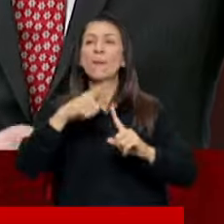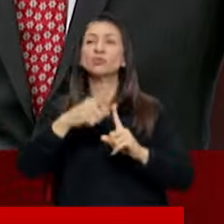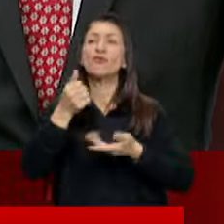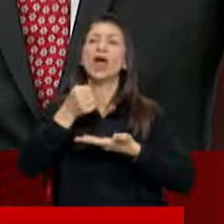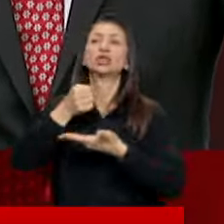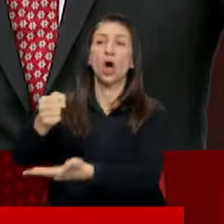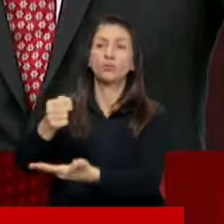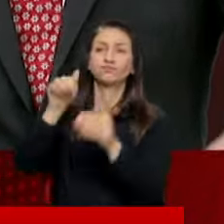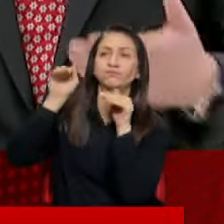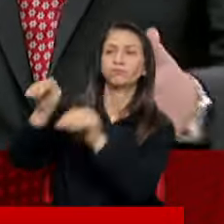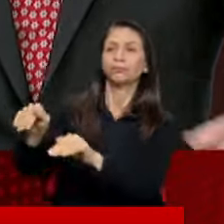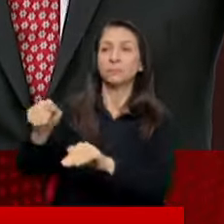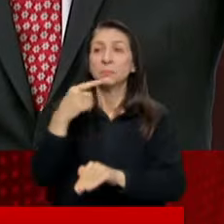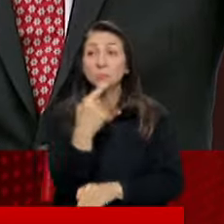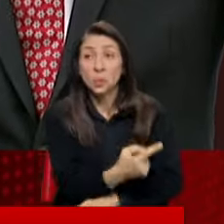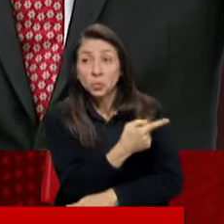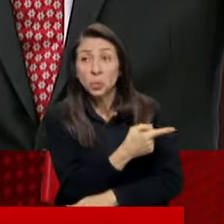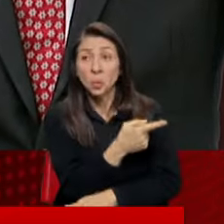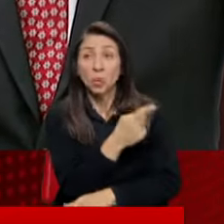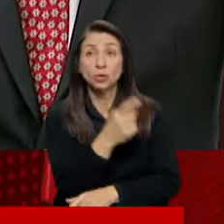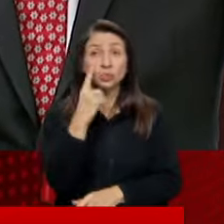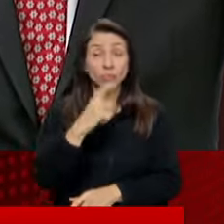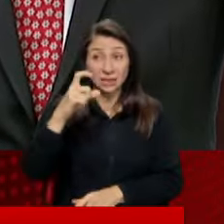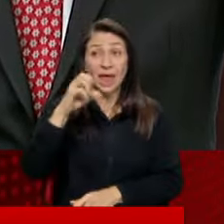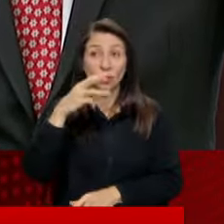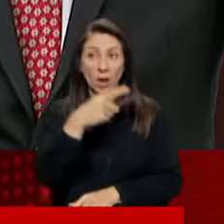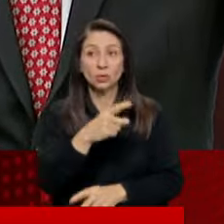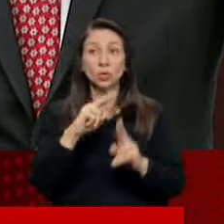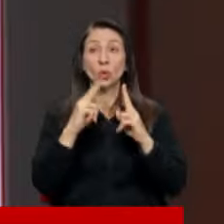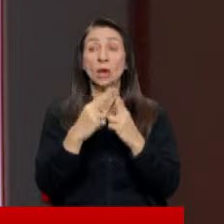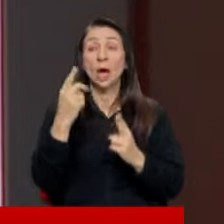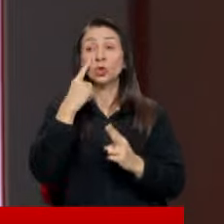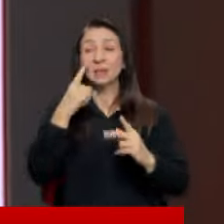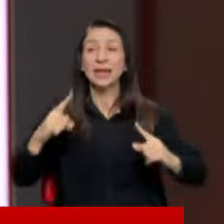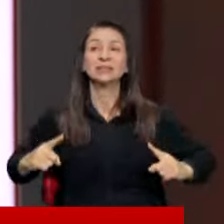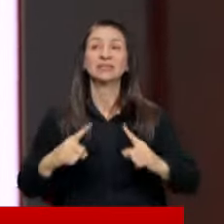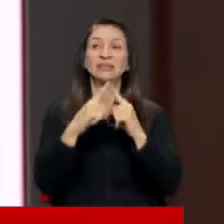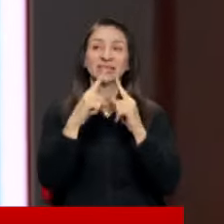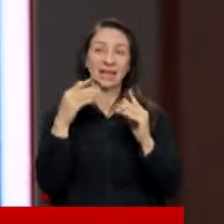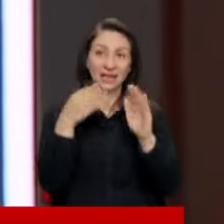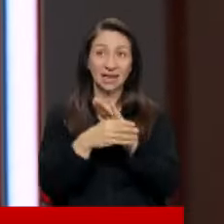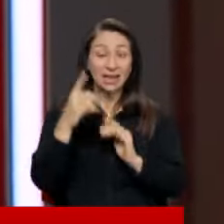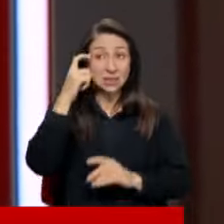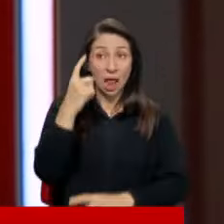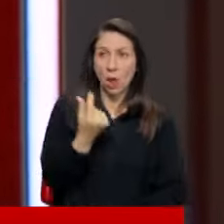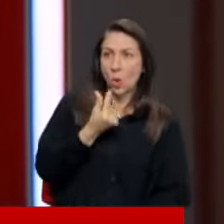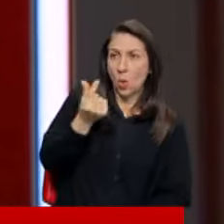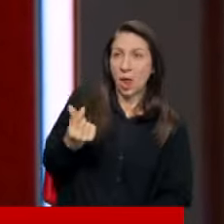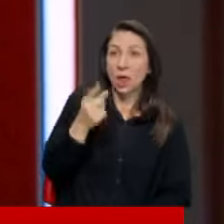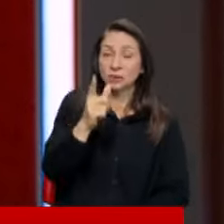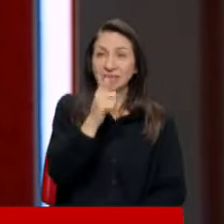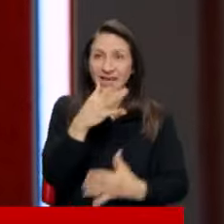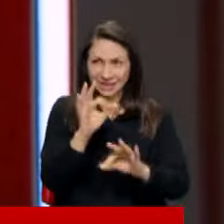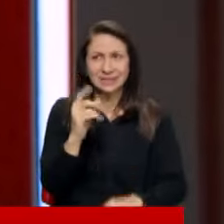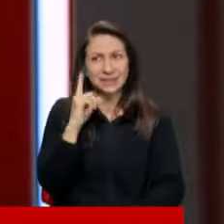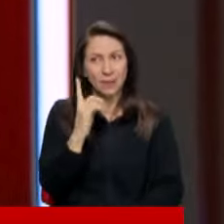Birleşik Arap Emirlikleri. Aynı Birleşik Arap Emirlikleri'nden bahsediyoruz. Orada Cumhurbaşkanı Erdoğan Dünya Hükümetler Zirvesi'ne katıldı. İsrail'e de bir uyarısı vardı. Onun sesi hazır.